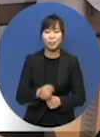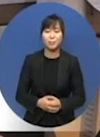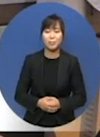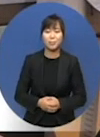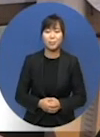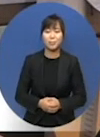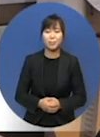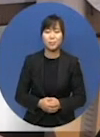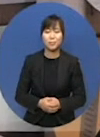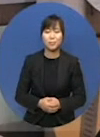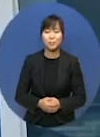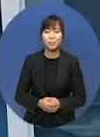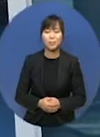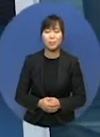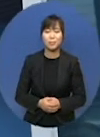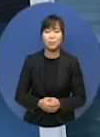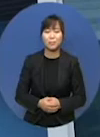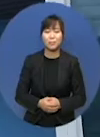것으로 예상합니다.